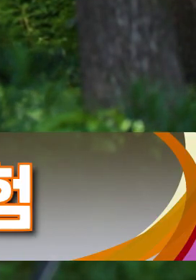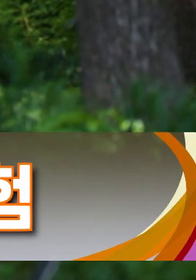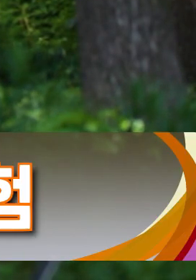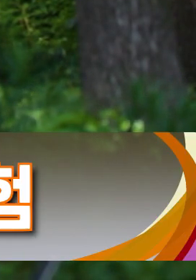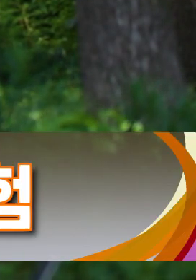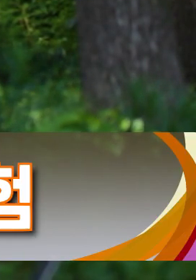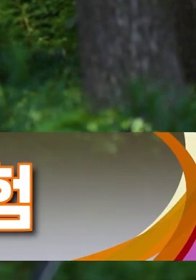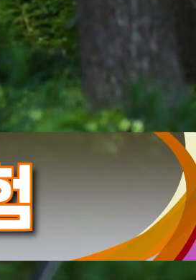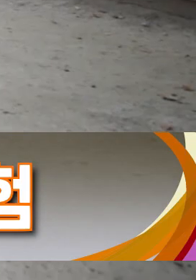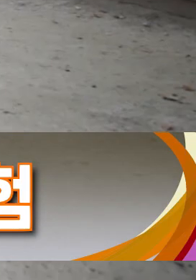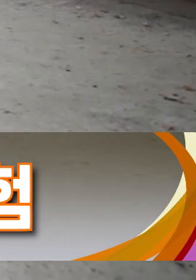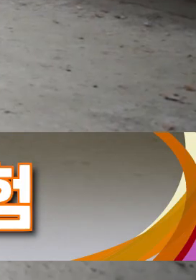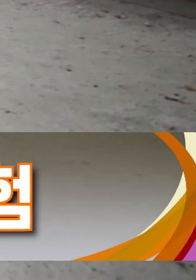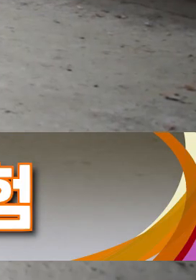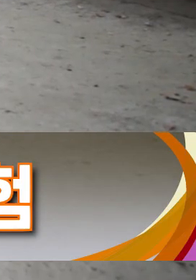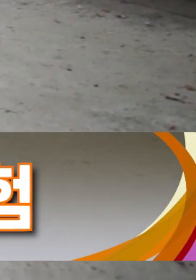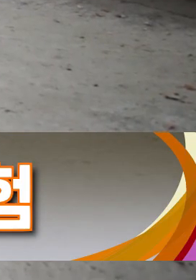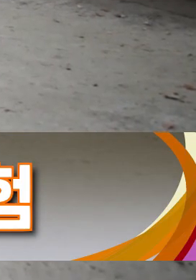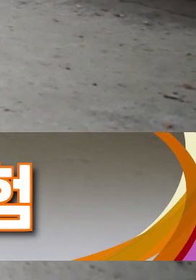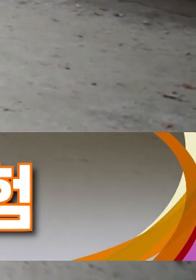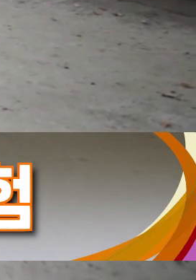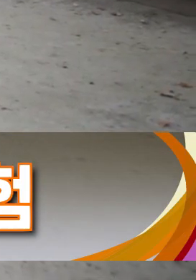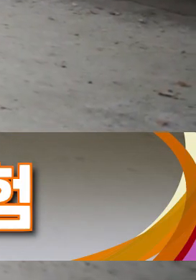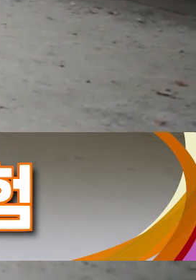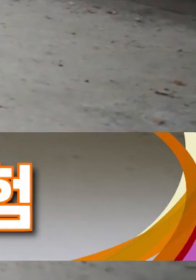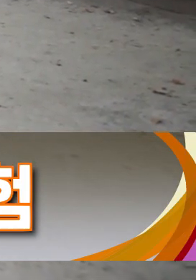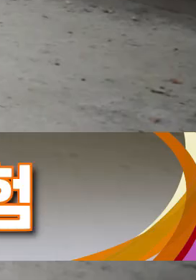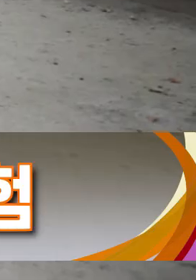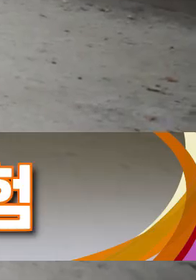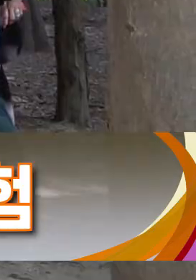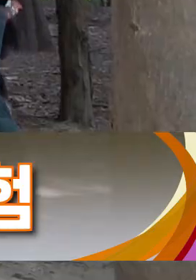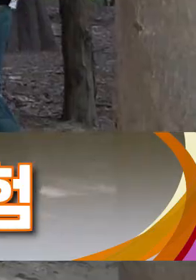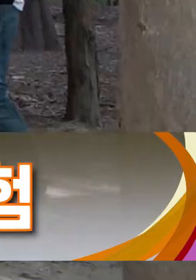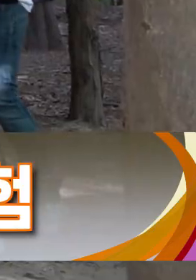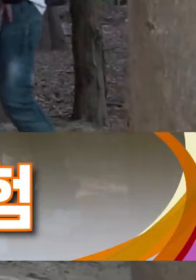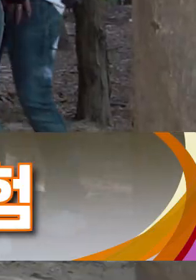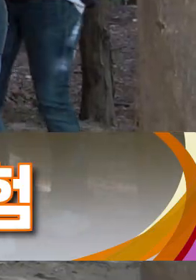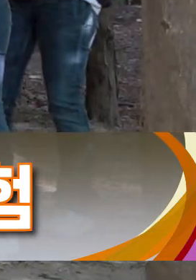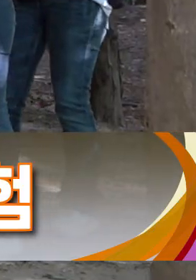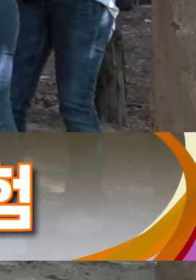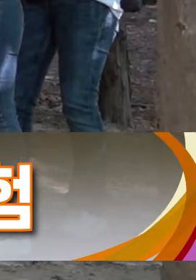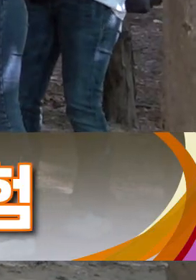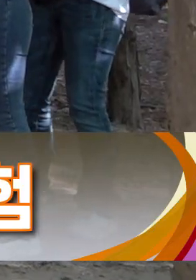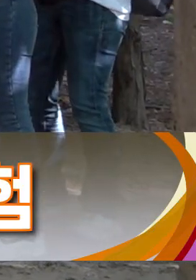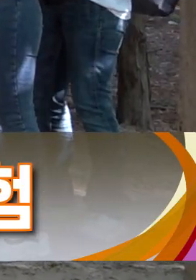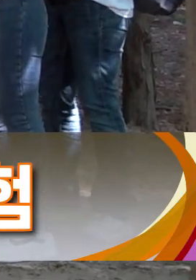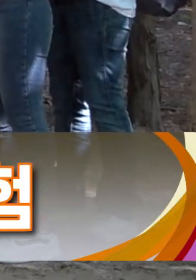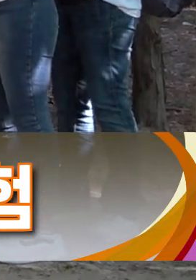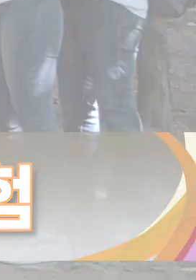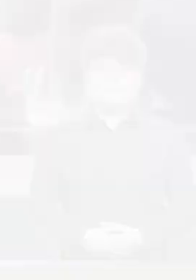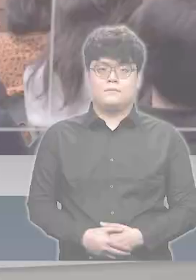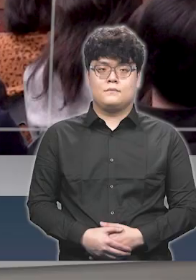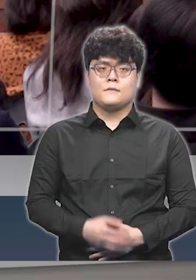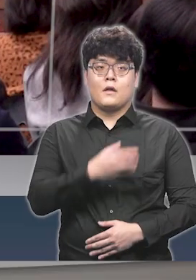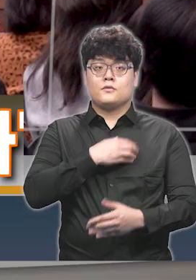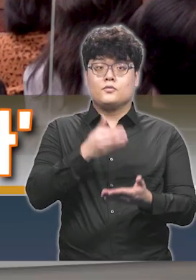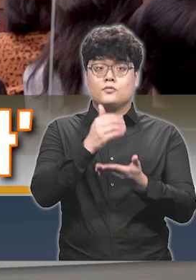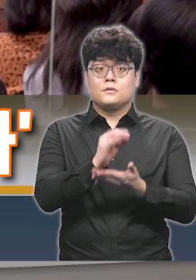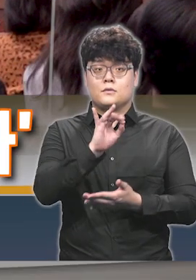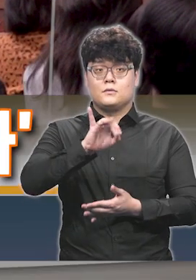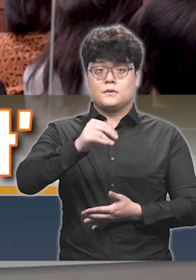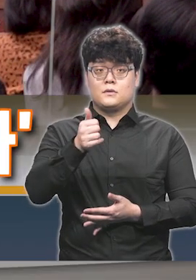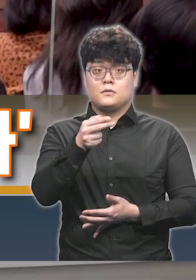이달부터 산림교육 치유 프로그램을 본격 운영하고 품격 있는 산림복지 서비스를 제공합니다